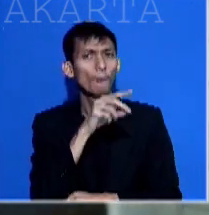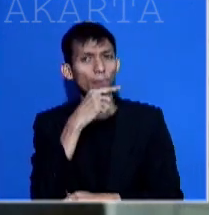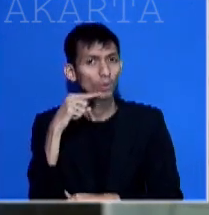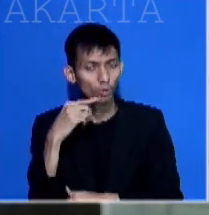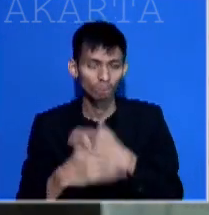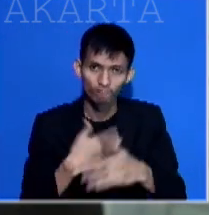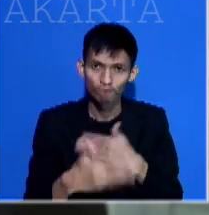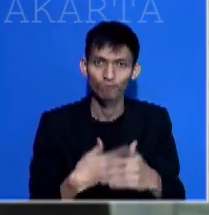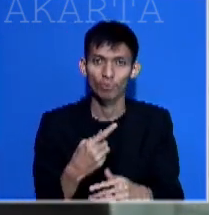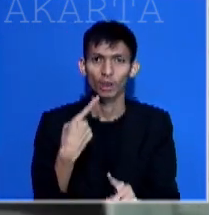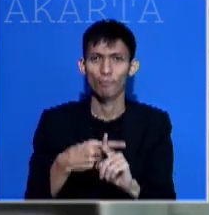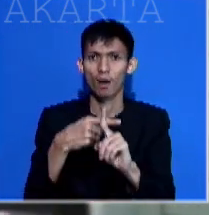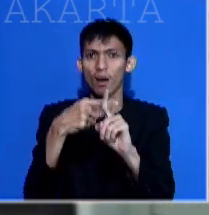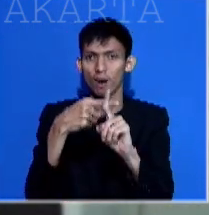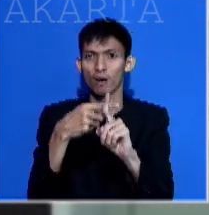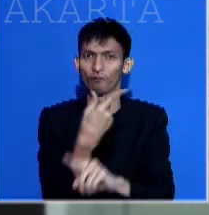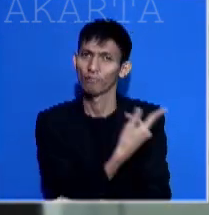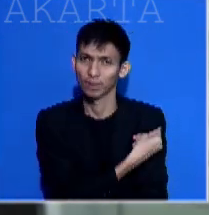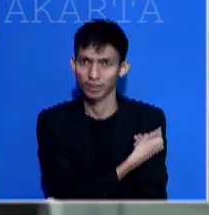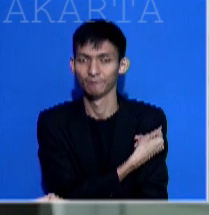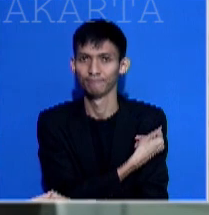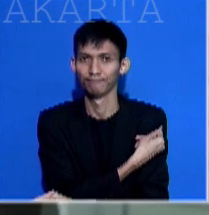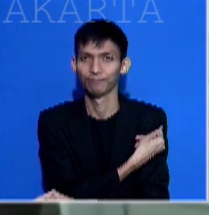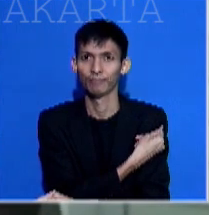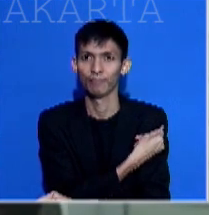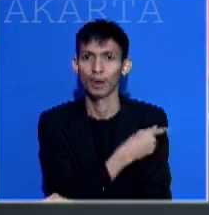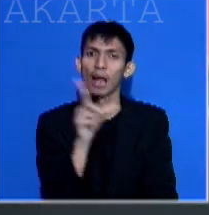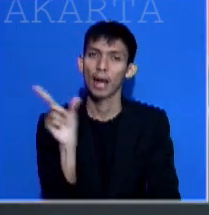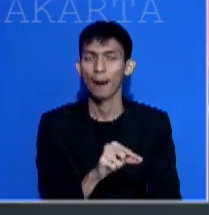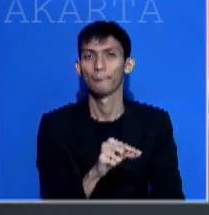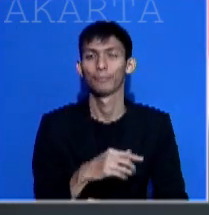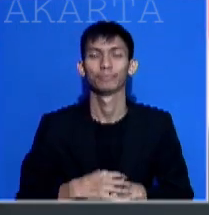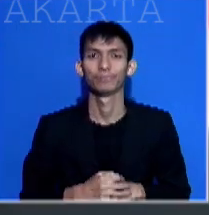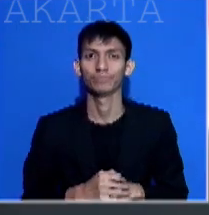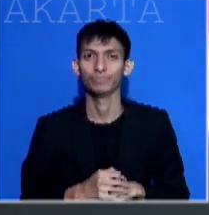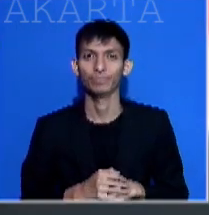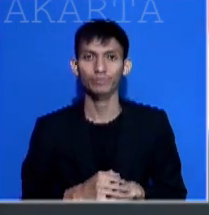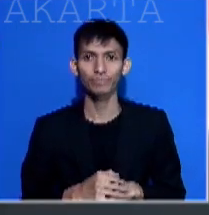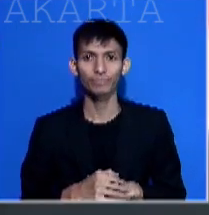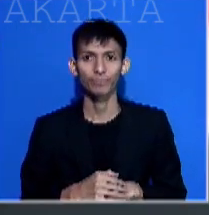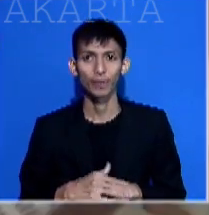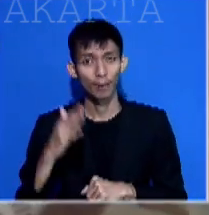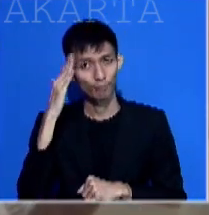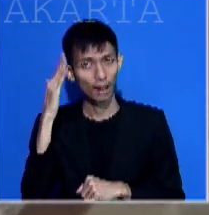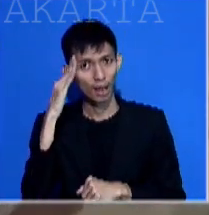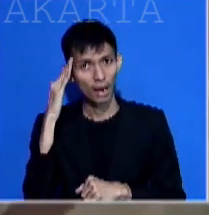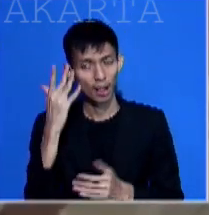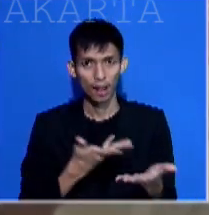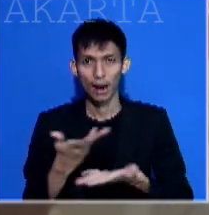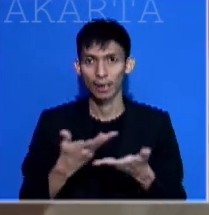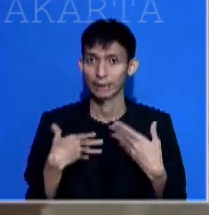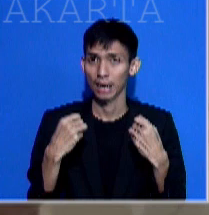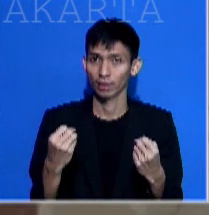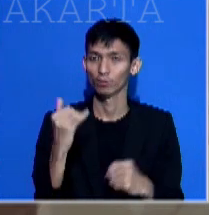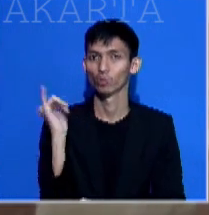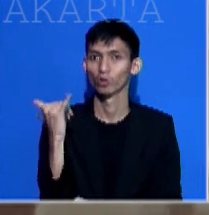ada tambah-tambahan imunisasi yang lebih lengkap daripada kakaknya. Kabid Pelayanan Kesehatan Dinkes DIY Endang, capaian imunisasi